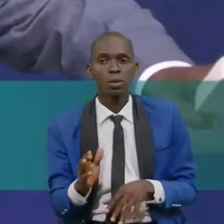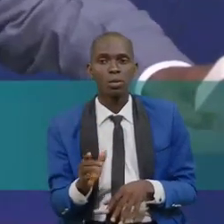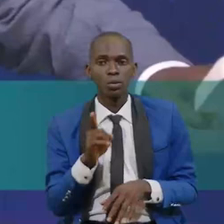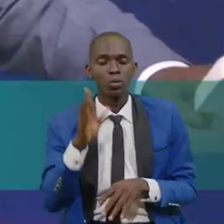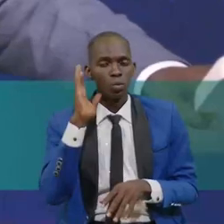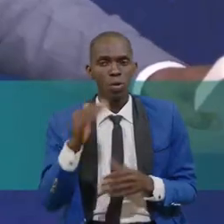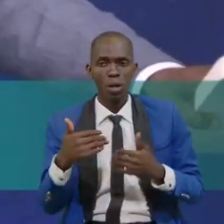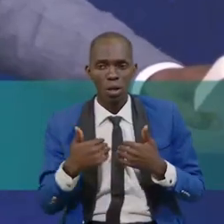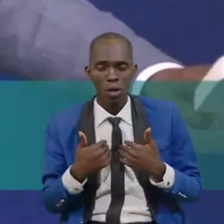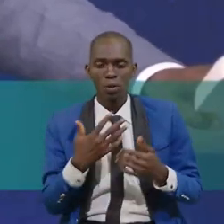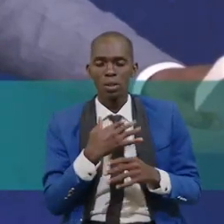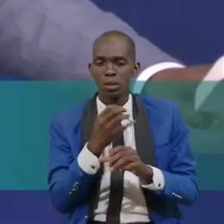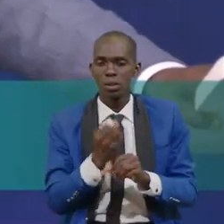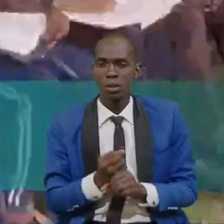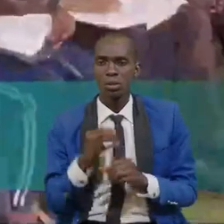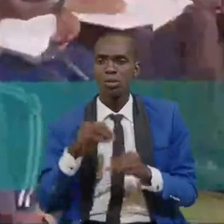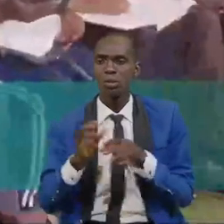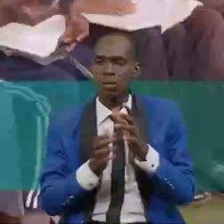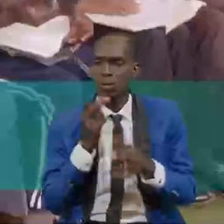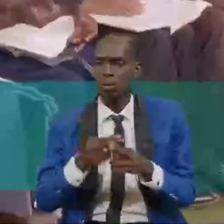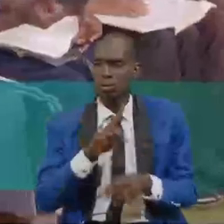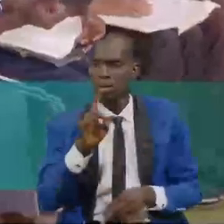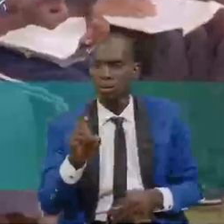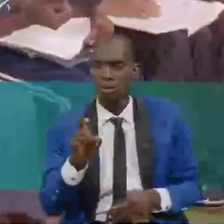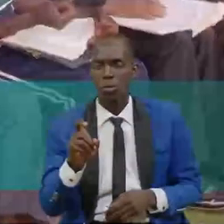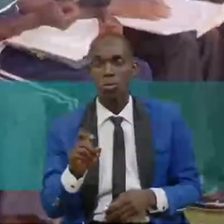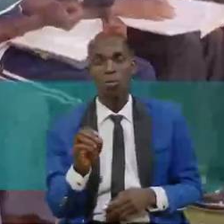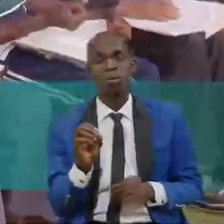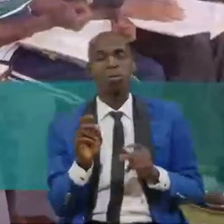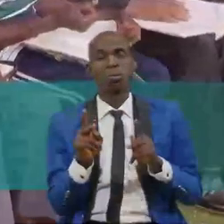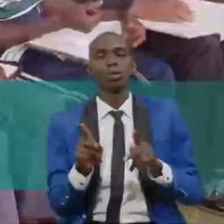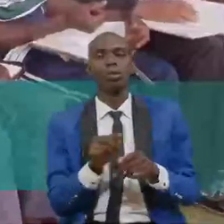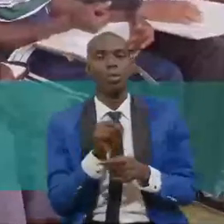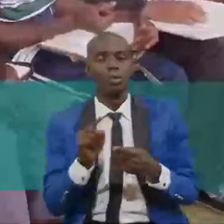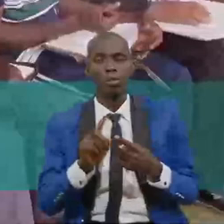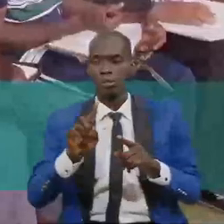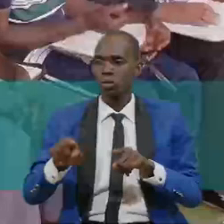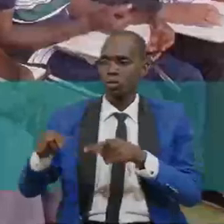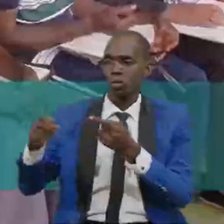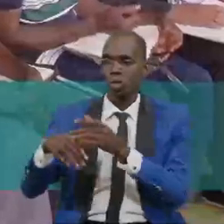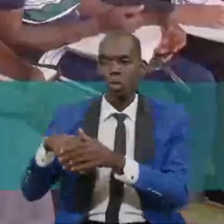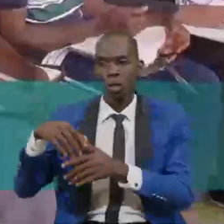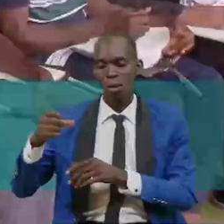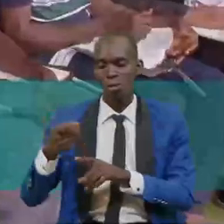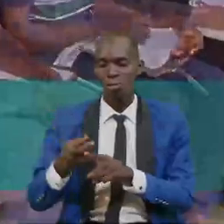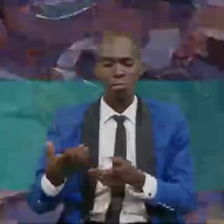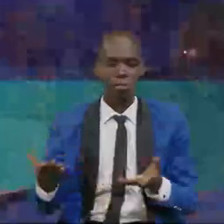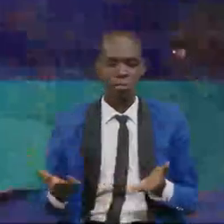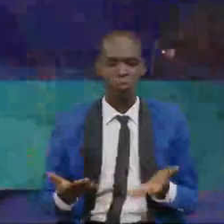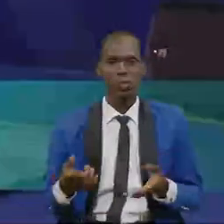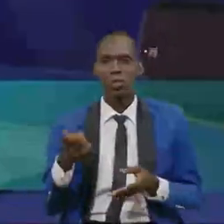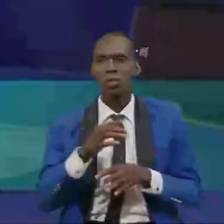tu auras et recevras au nom de Jésus? Quand tu sortiras de la